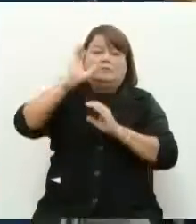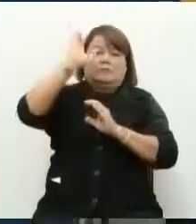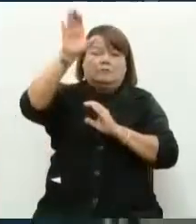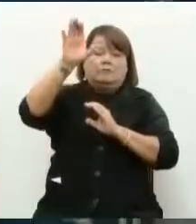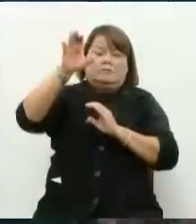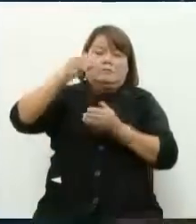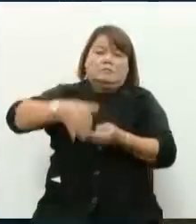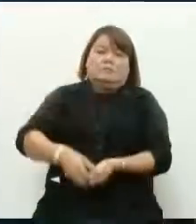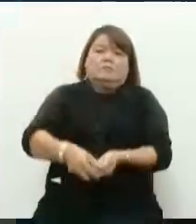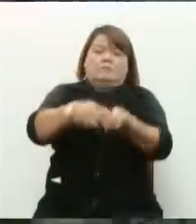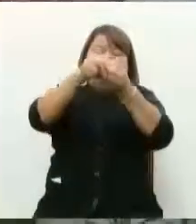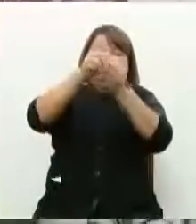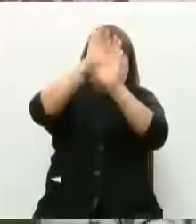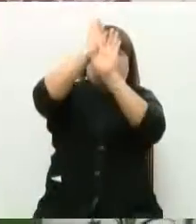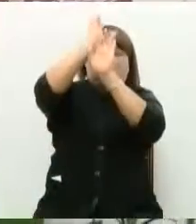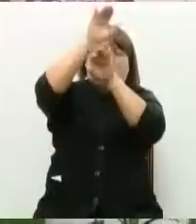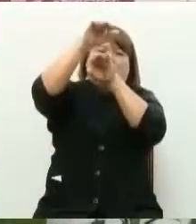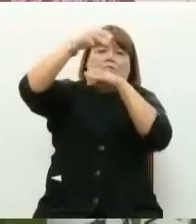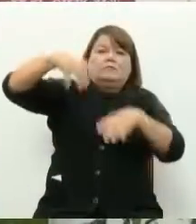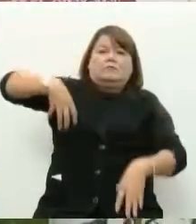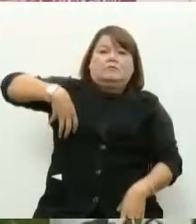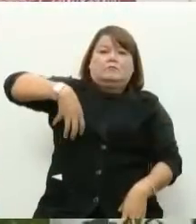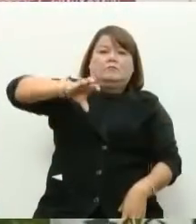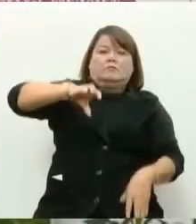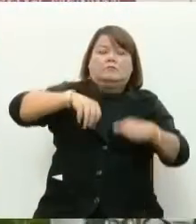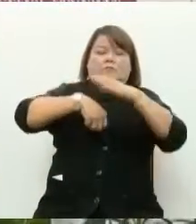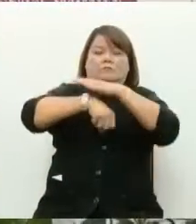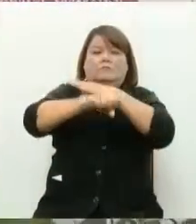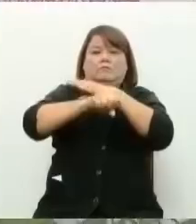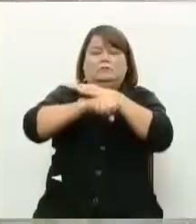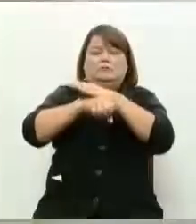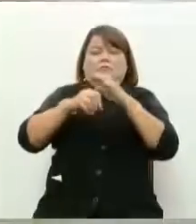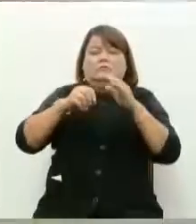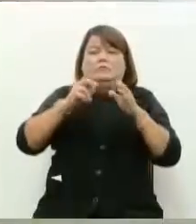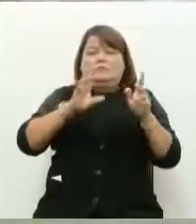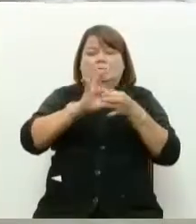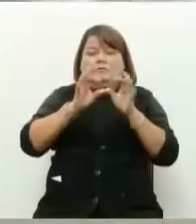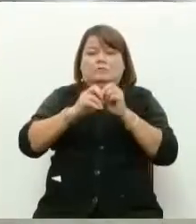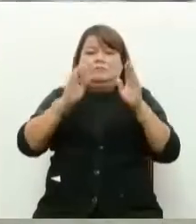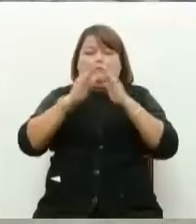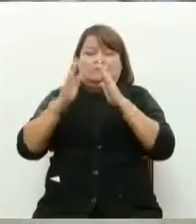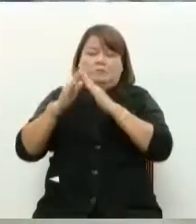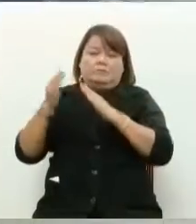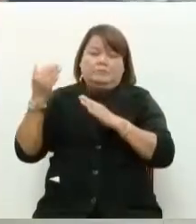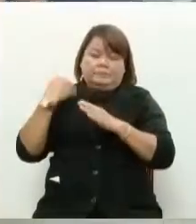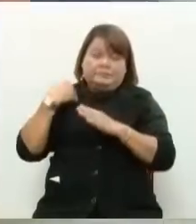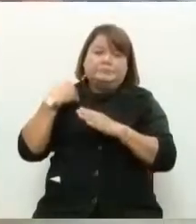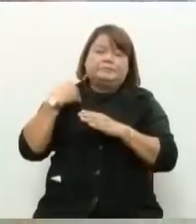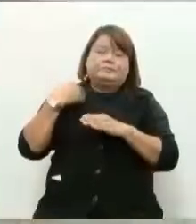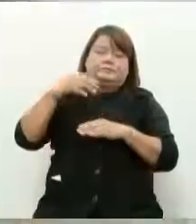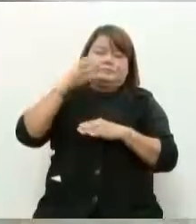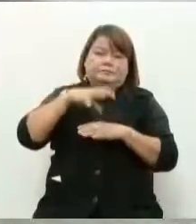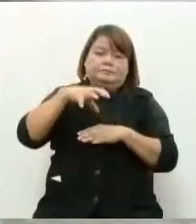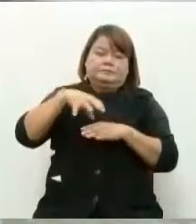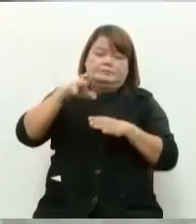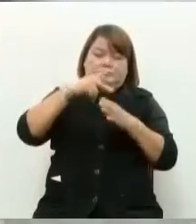เปตองฟุตบอลและกีฬาพื้นบ้านเจ้าภาพการจัดกิจกรรมโดยสำนักงานเขตพื้